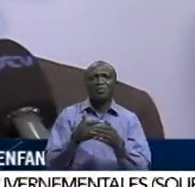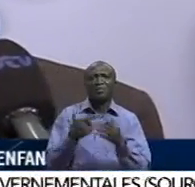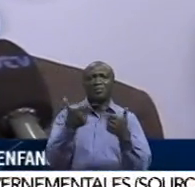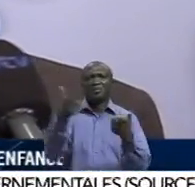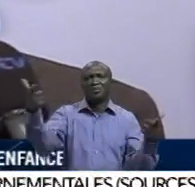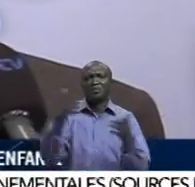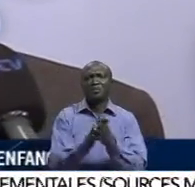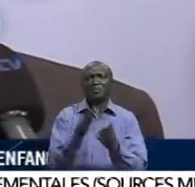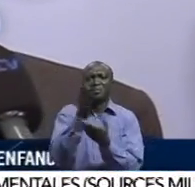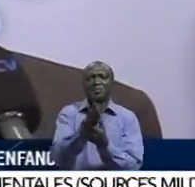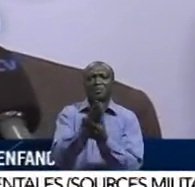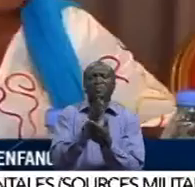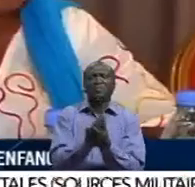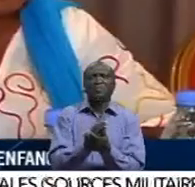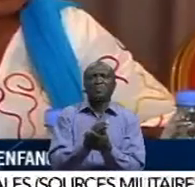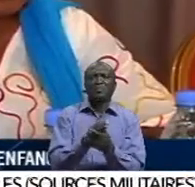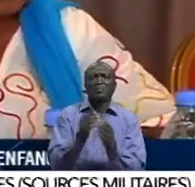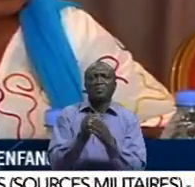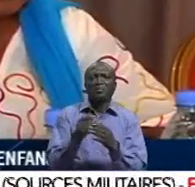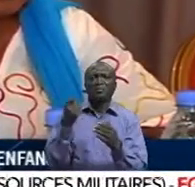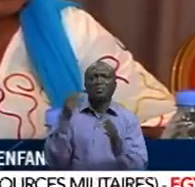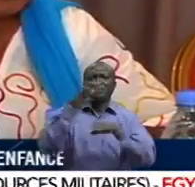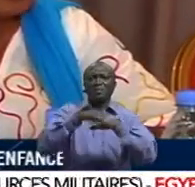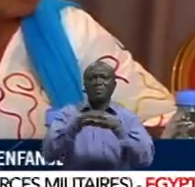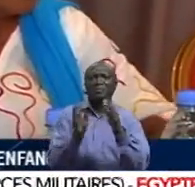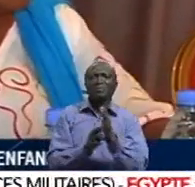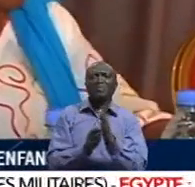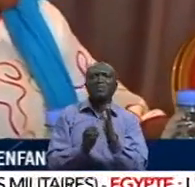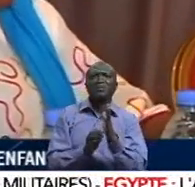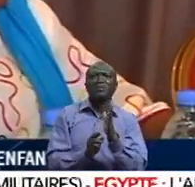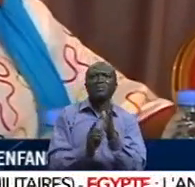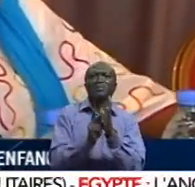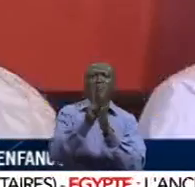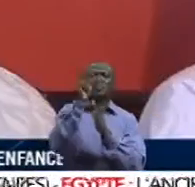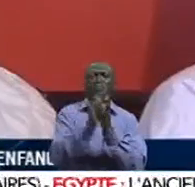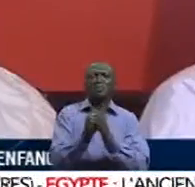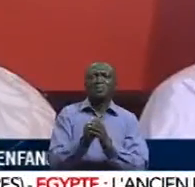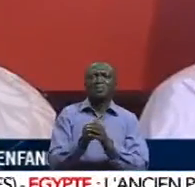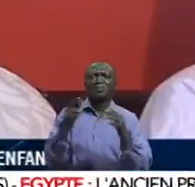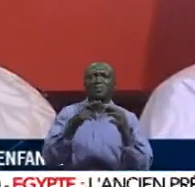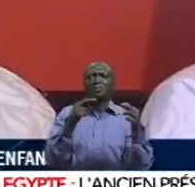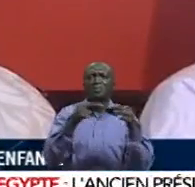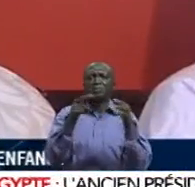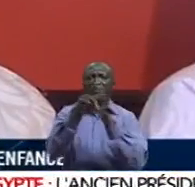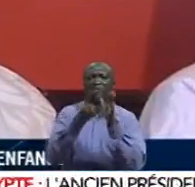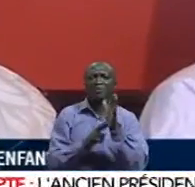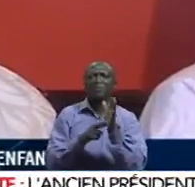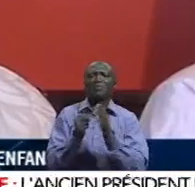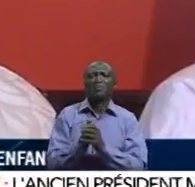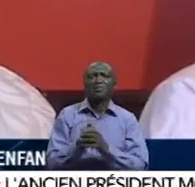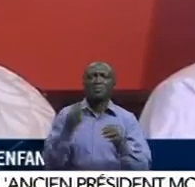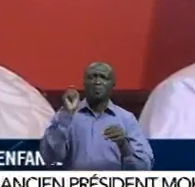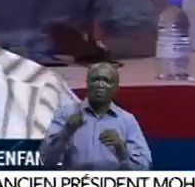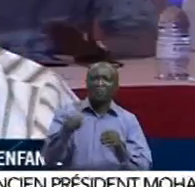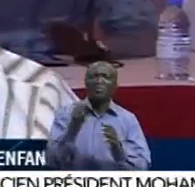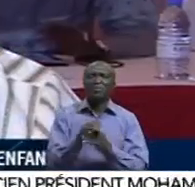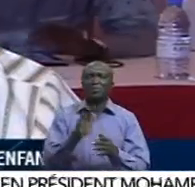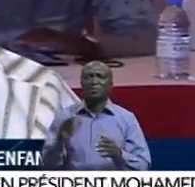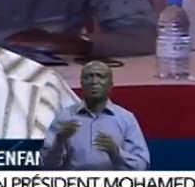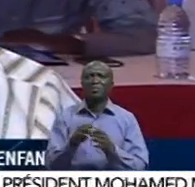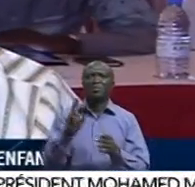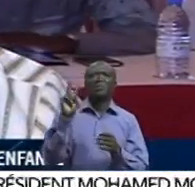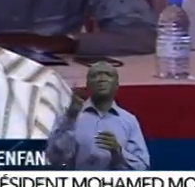relatives à la promotion à la vulgarisation des droits de l'enfant mais par rapport aussi aux besoins des enfants à ce niveau la deuxième